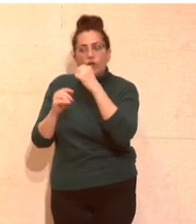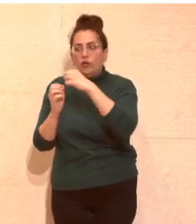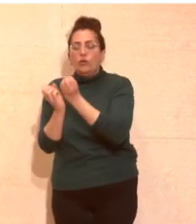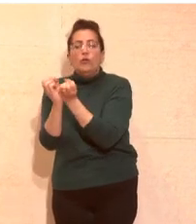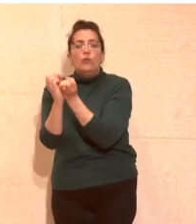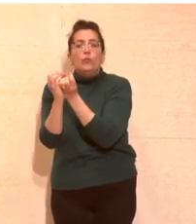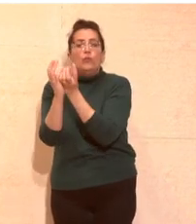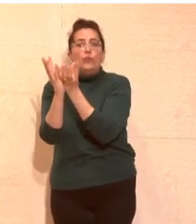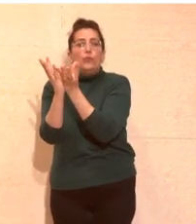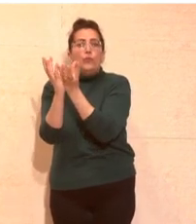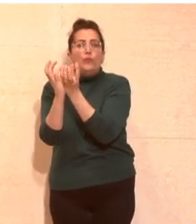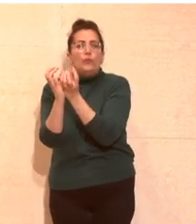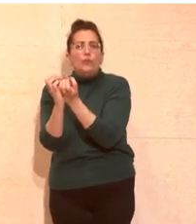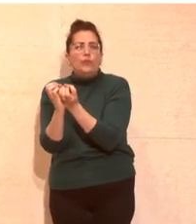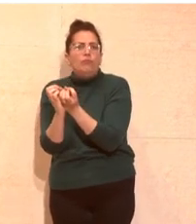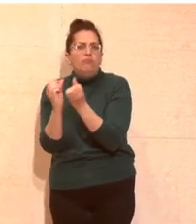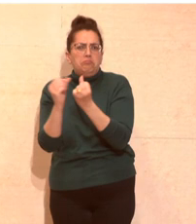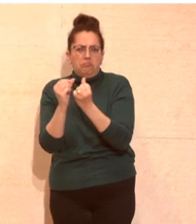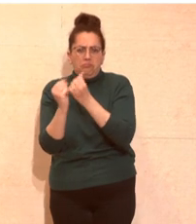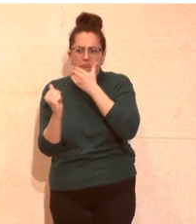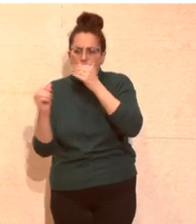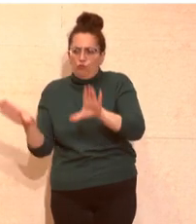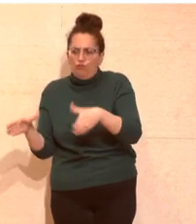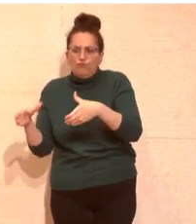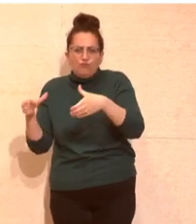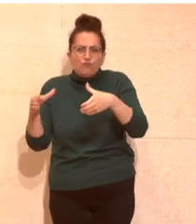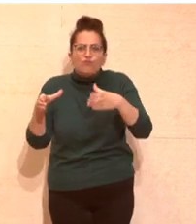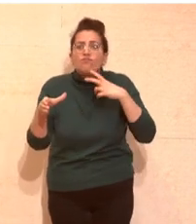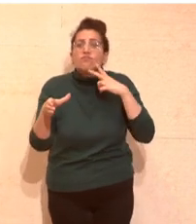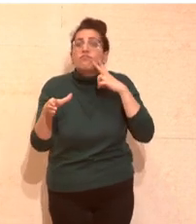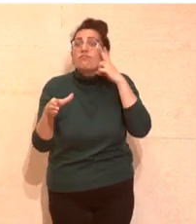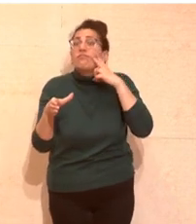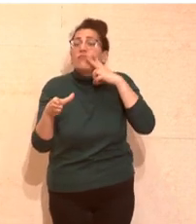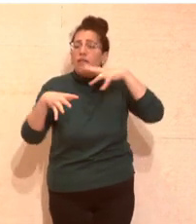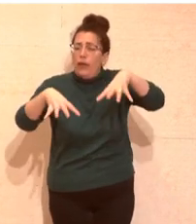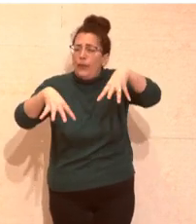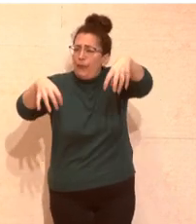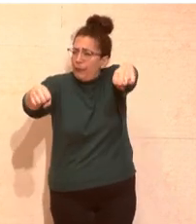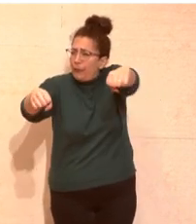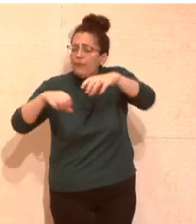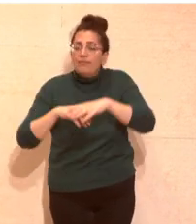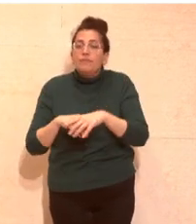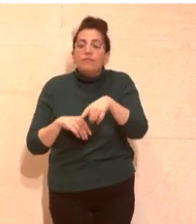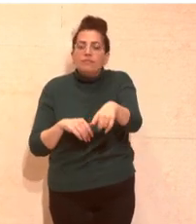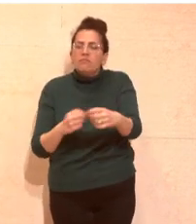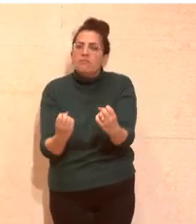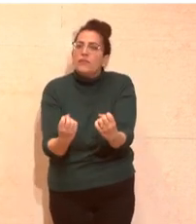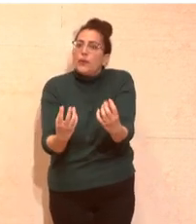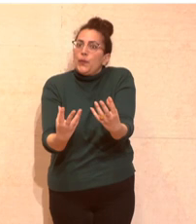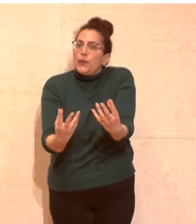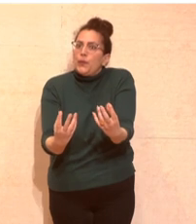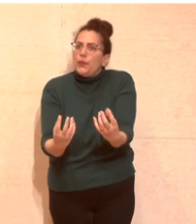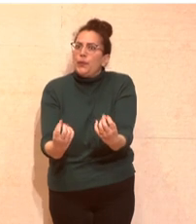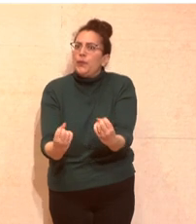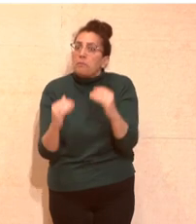cave complètement obscure et s'est rendu compte que cette rythmicité continuait. Donc oui, il y avait le rôle de la lumière, mais